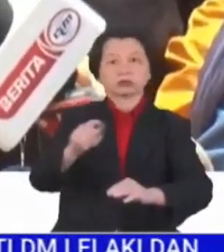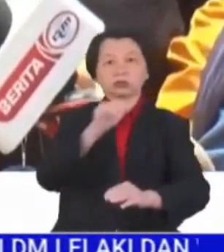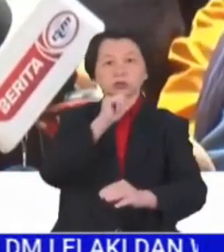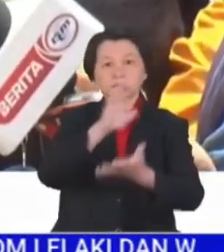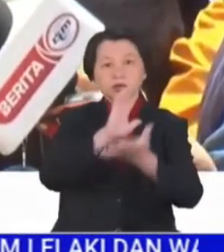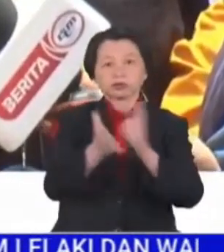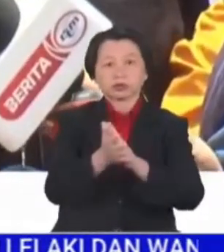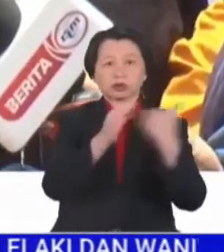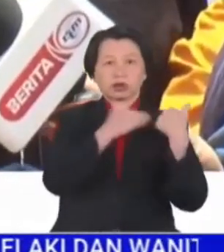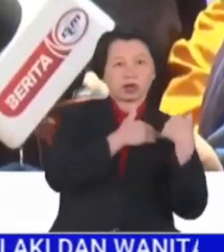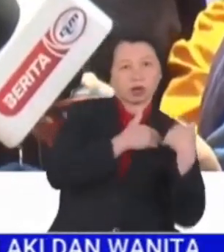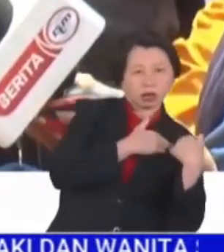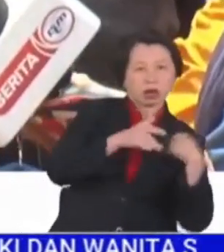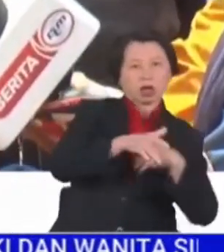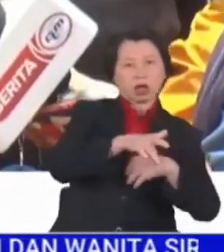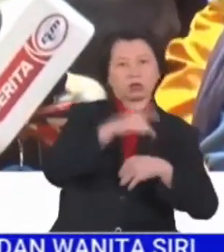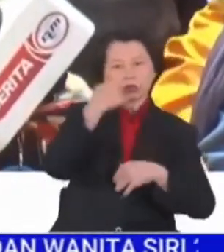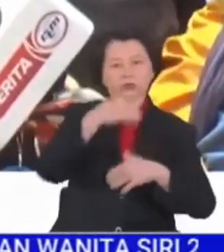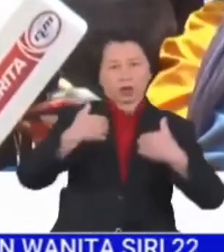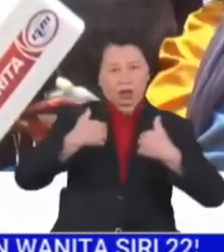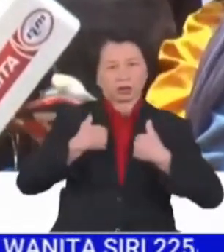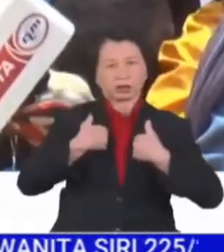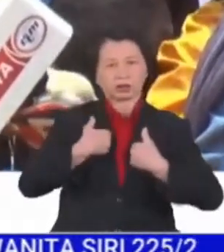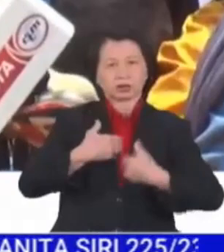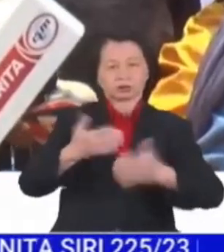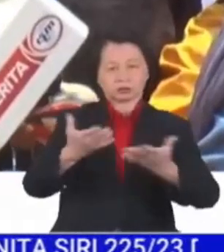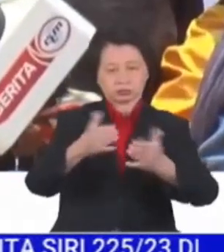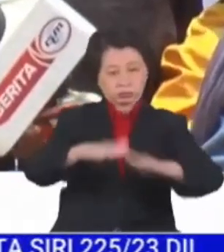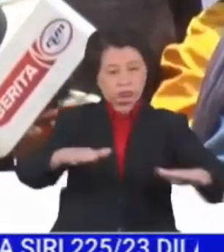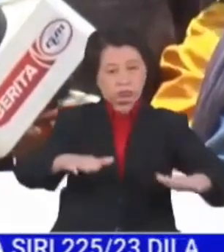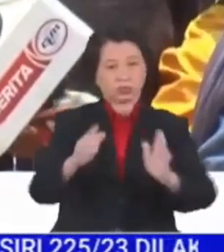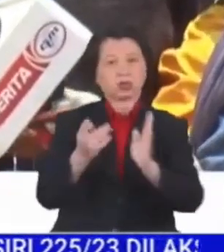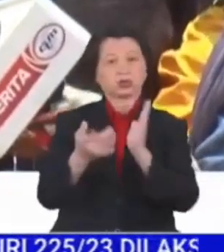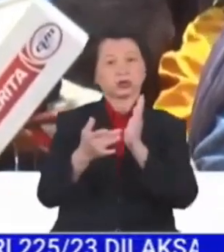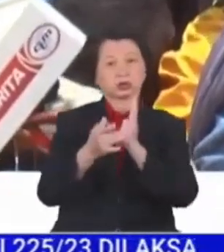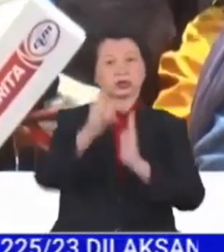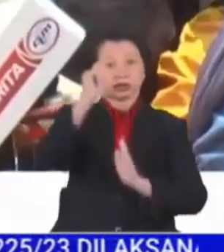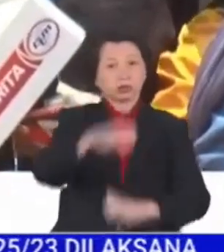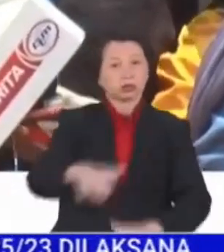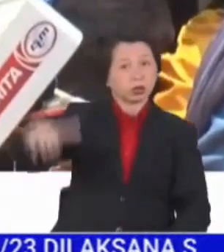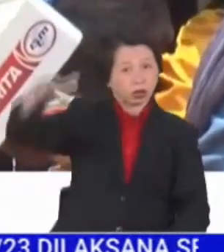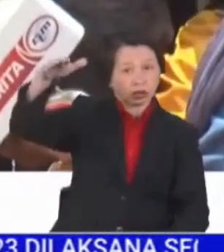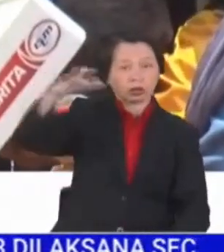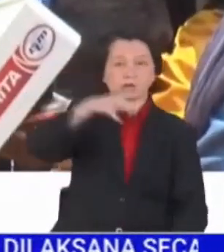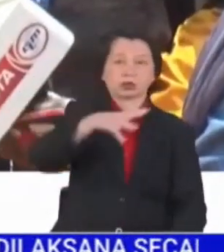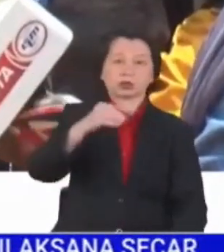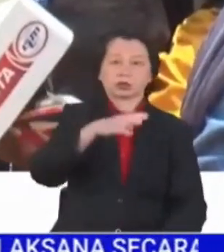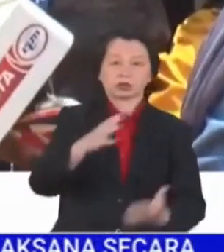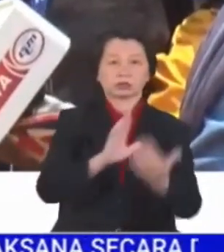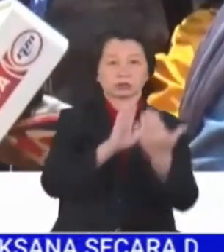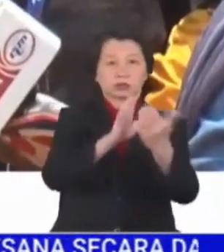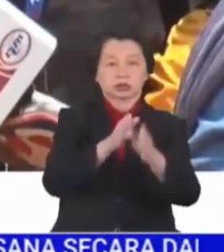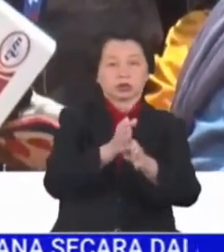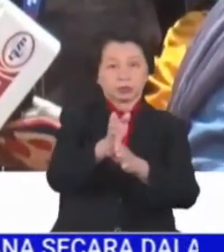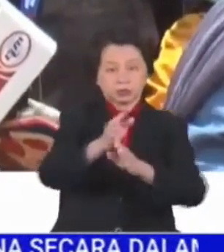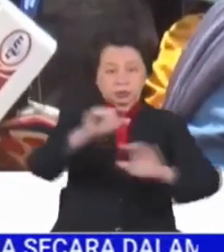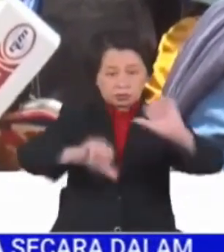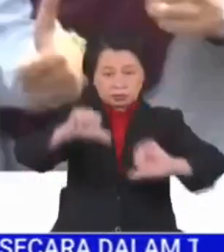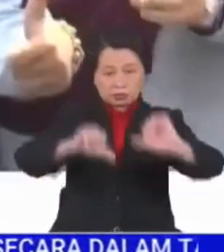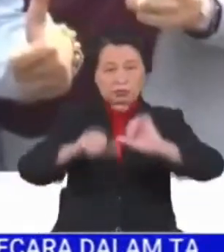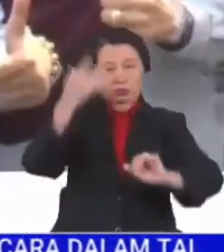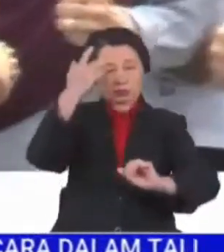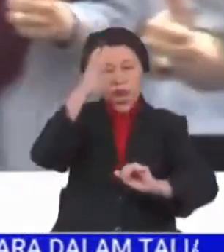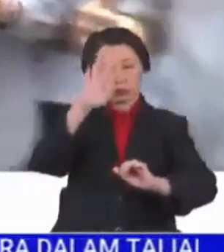menjadi bebanan awal untuk kita melahirkan generasi berteknologi tinggi dan juga minat terhadap bidang sains, teknologi dan